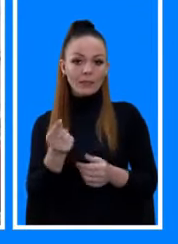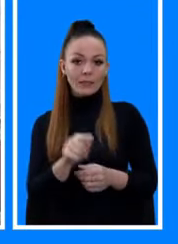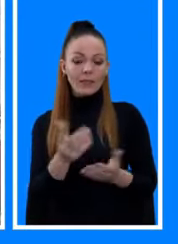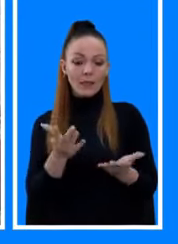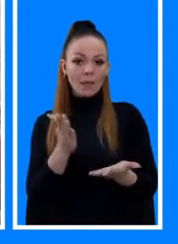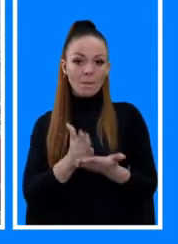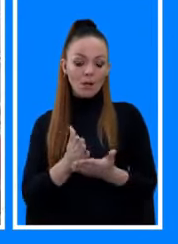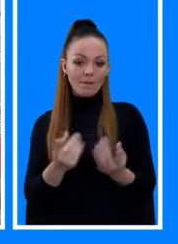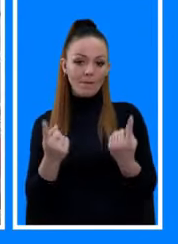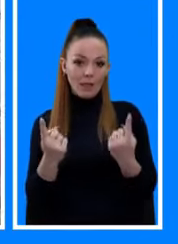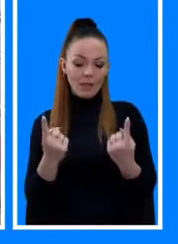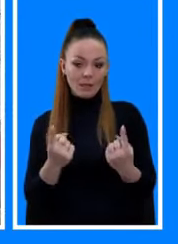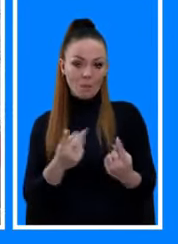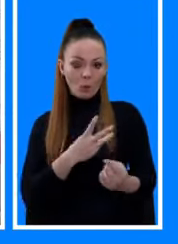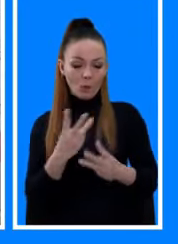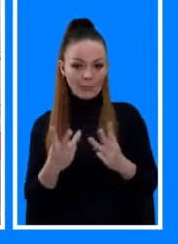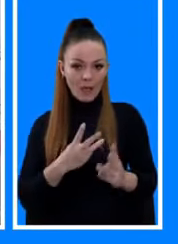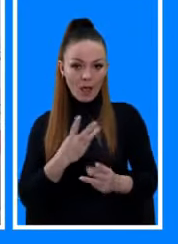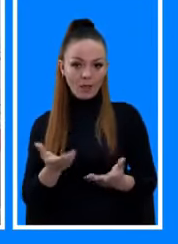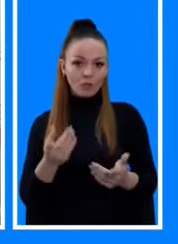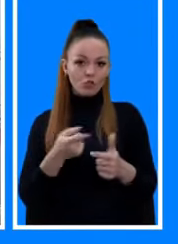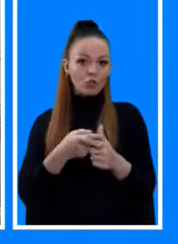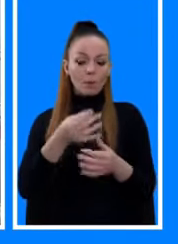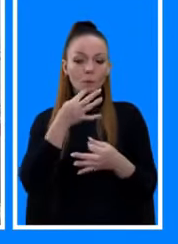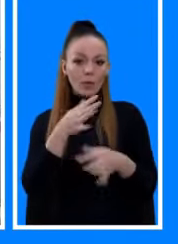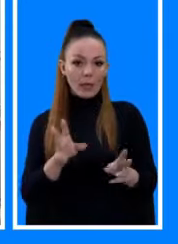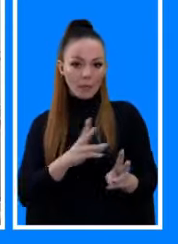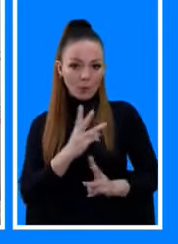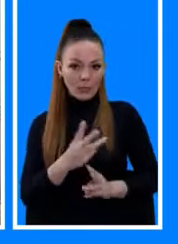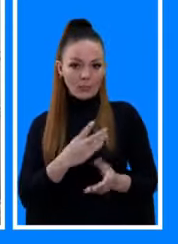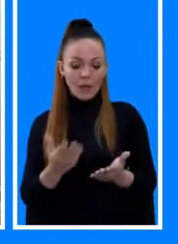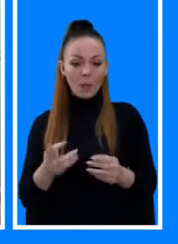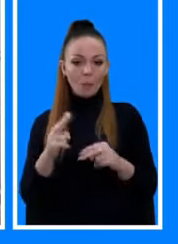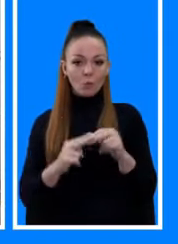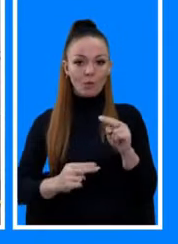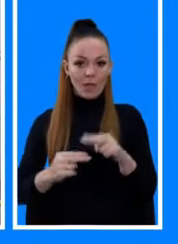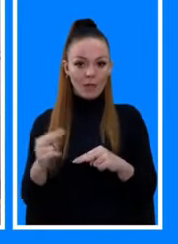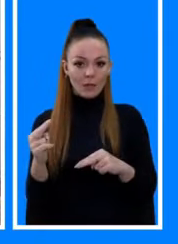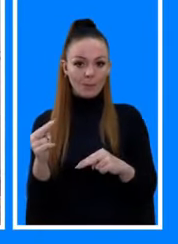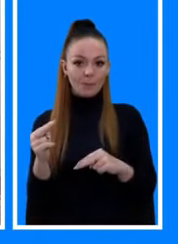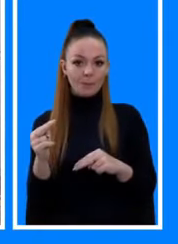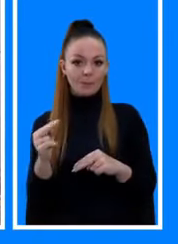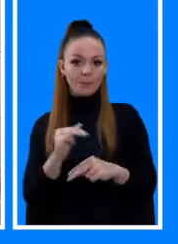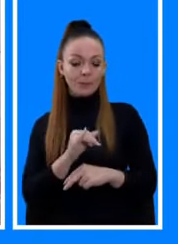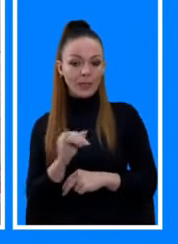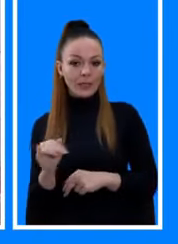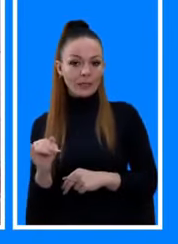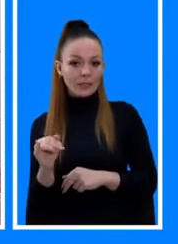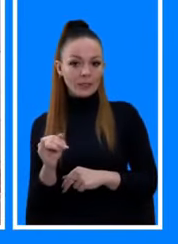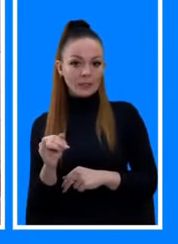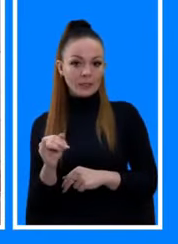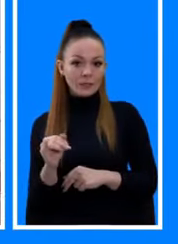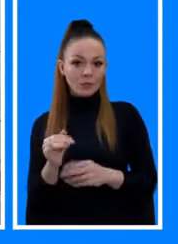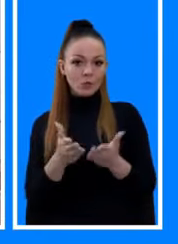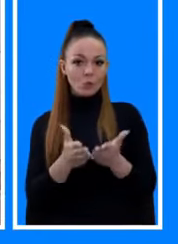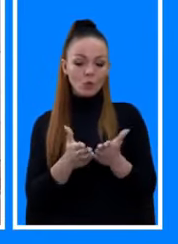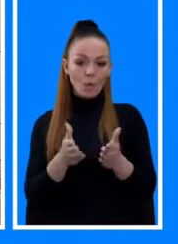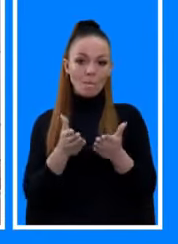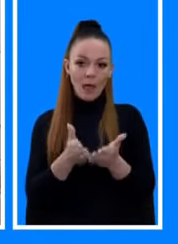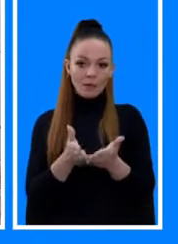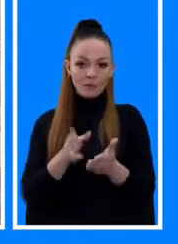великий потенціал, чи будь-який потенціал будувати і судноплавство в